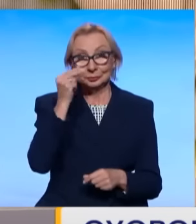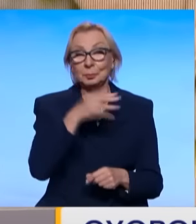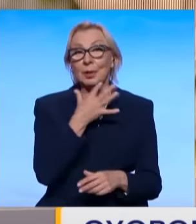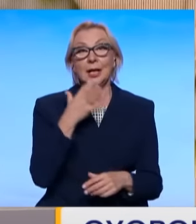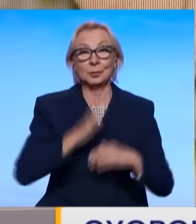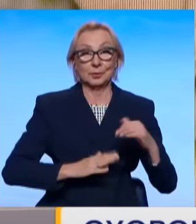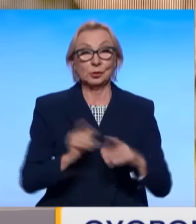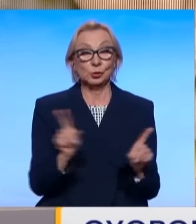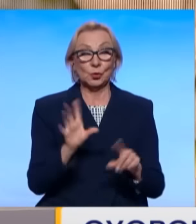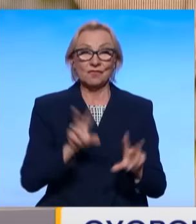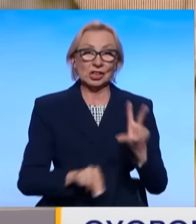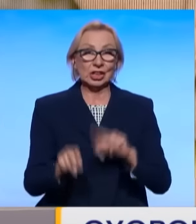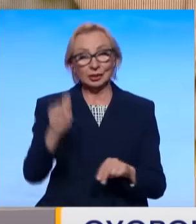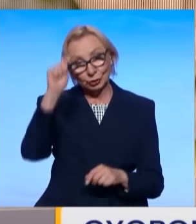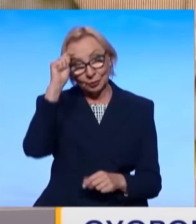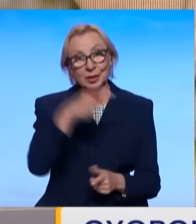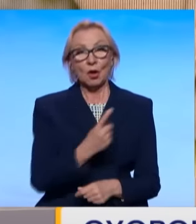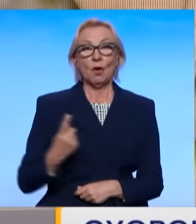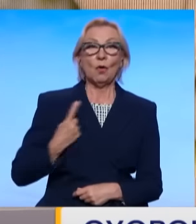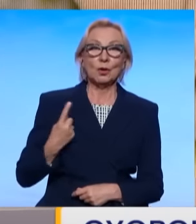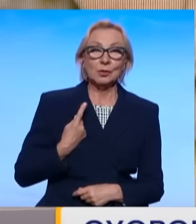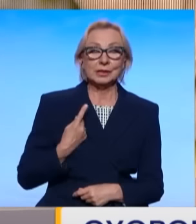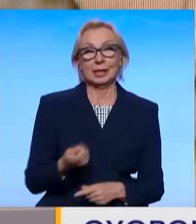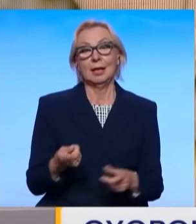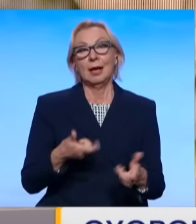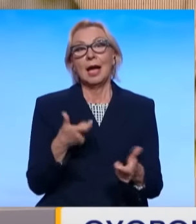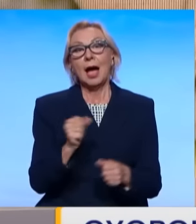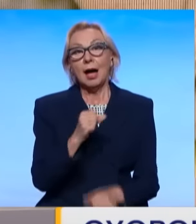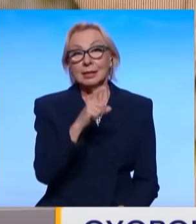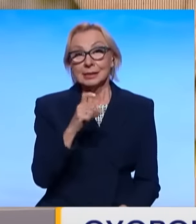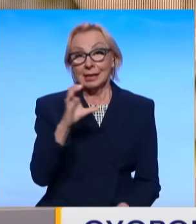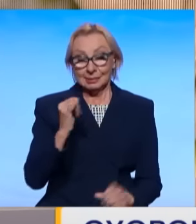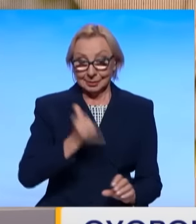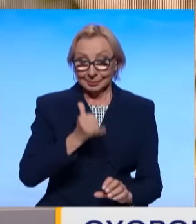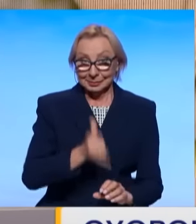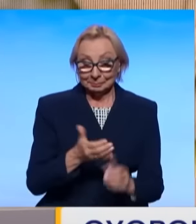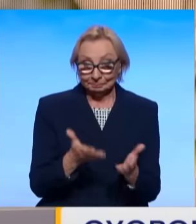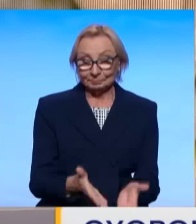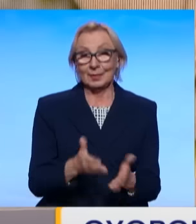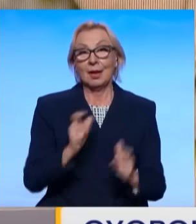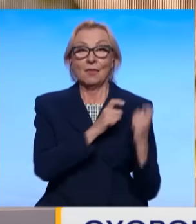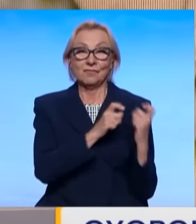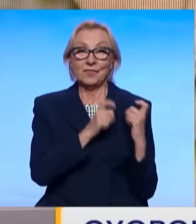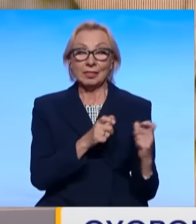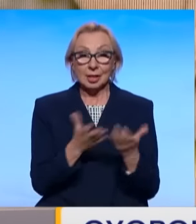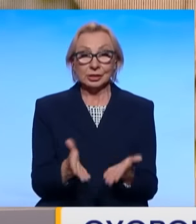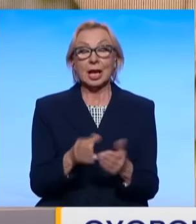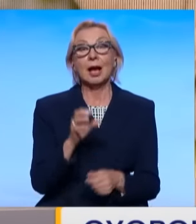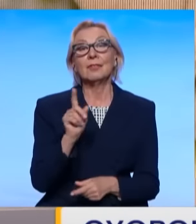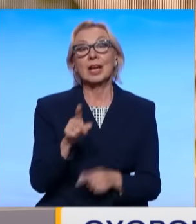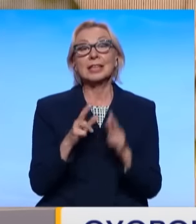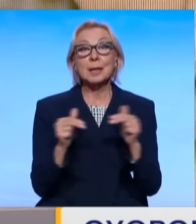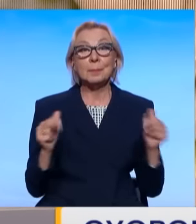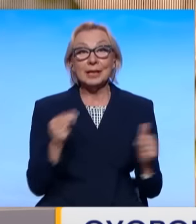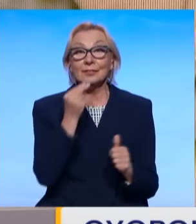вважалися чоловічими. Йдуть охоронницями, операторками АЗС, вантажницями. У одній з мереж супермаркетів у